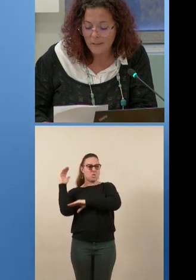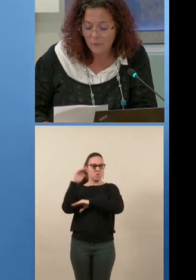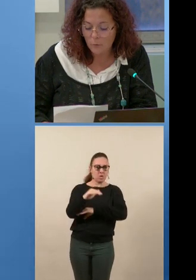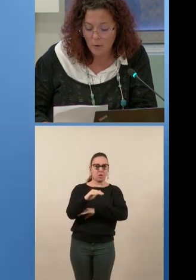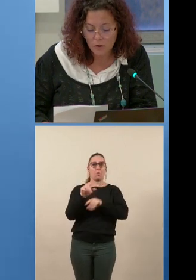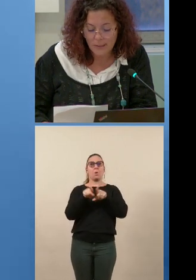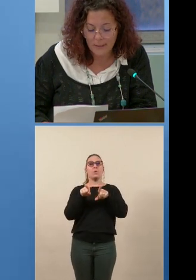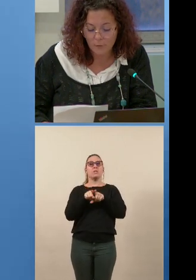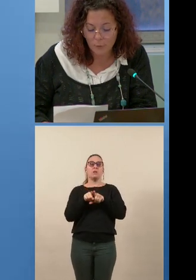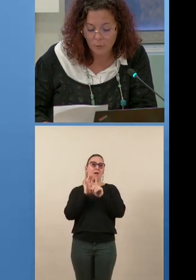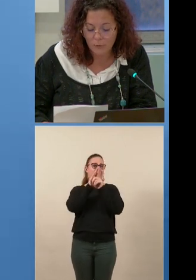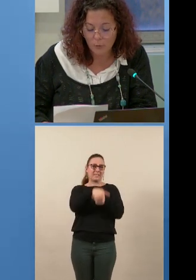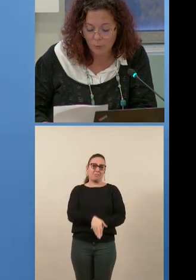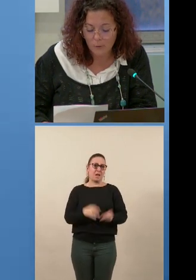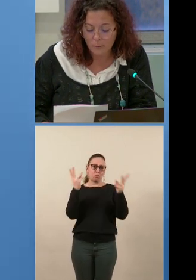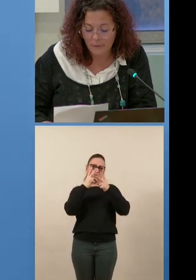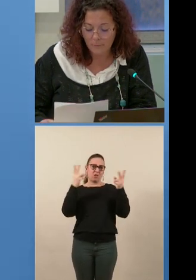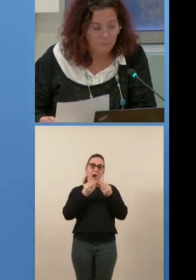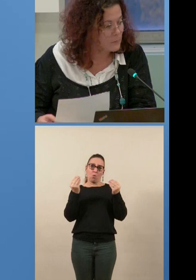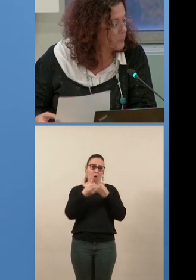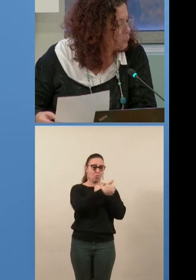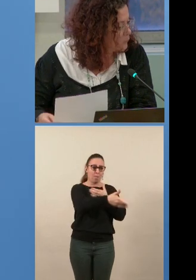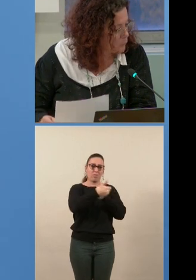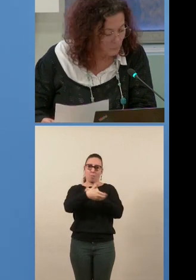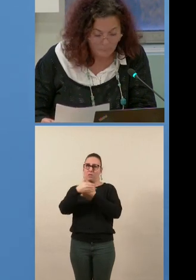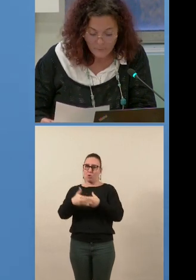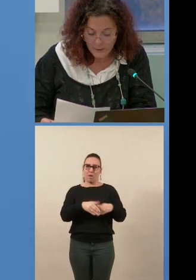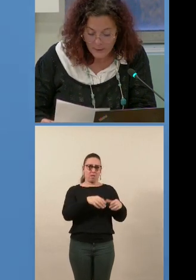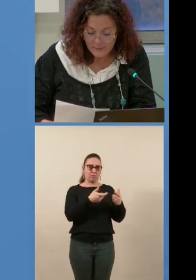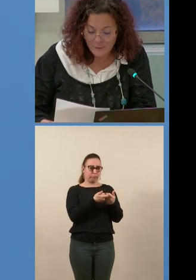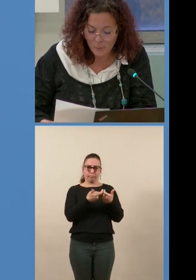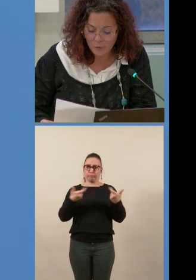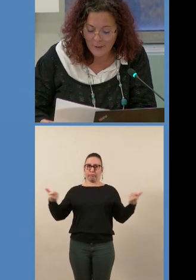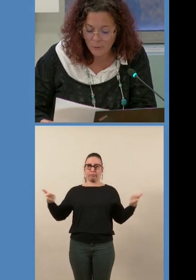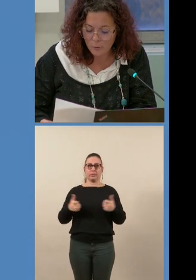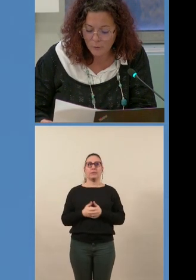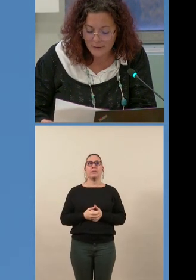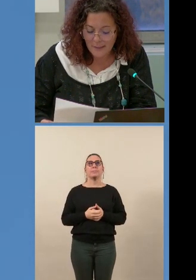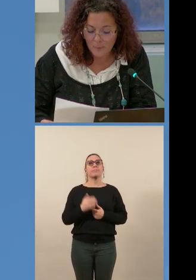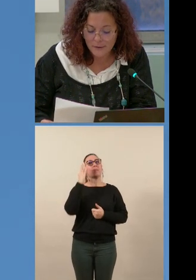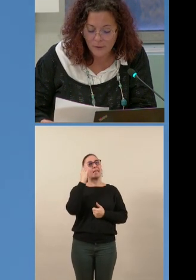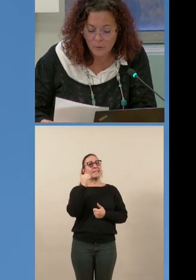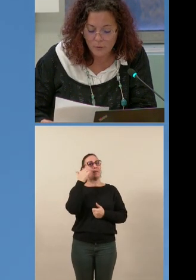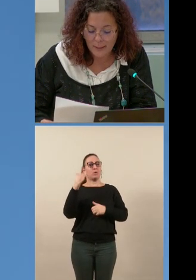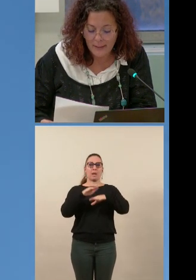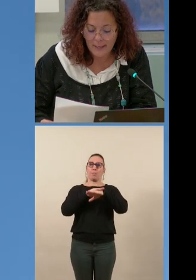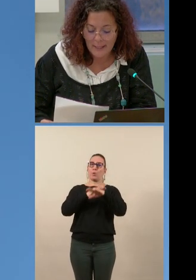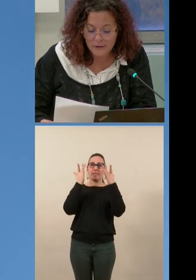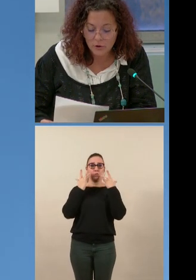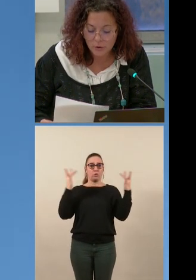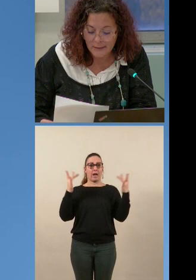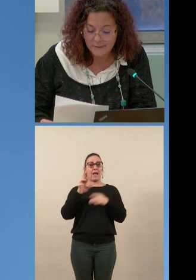discriminations en général se retrouvent dans tous les domaines di suivante c'est pour cela que vous trouverez dans la politique culturelle